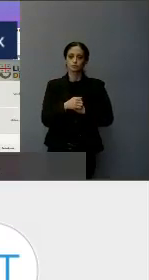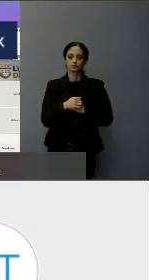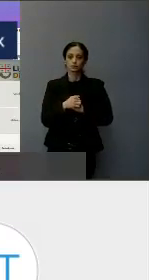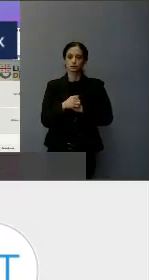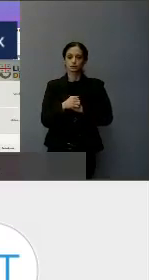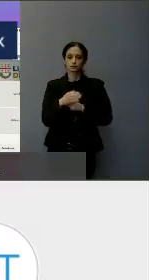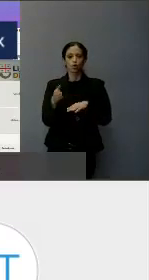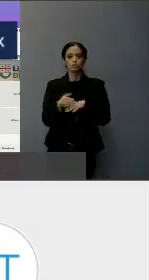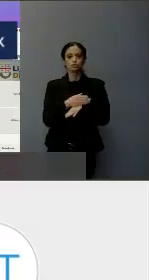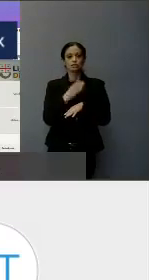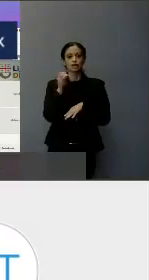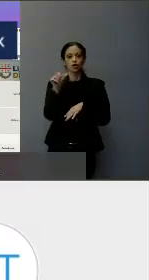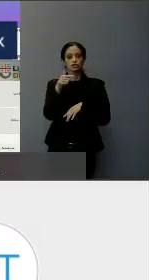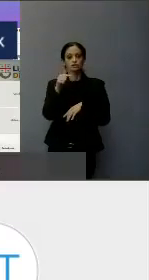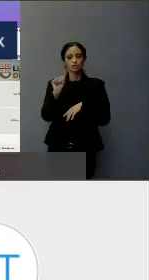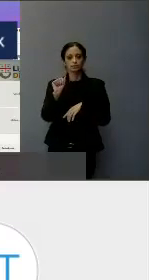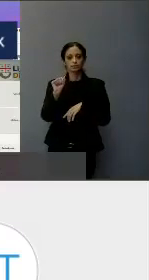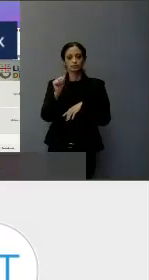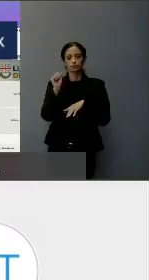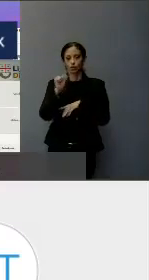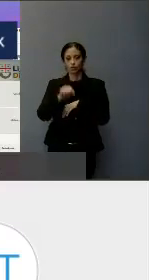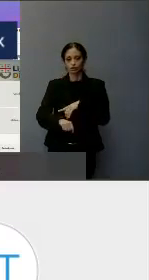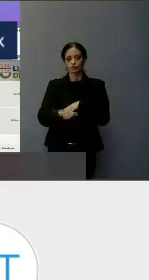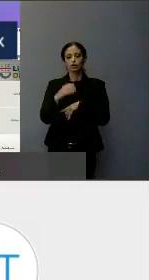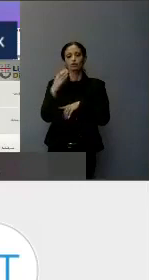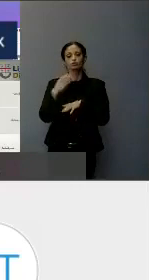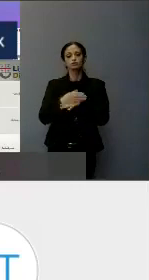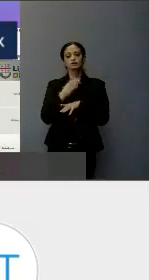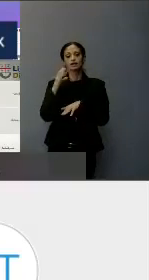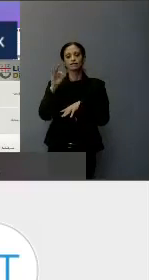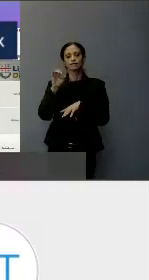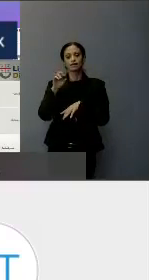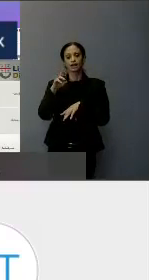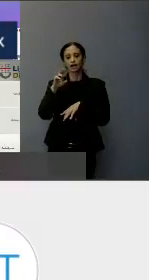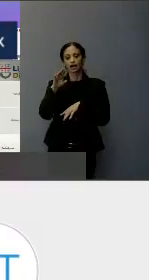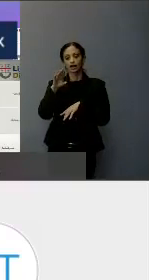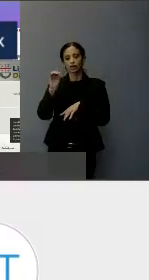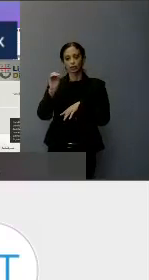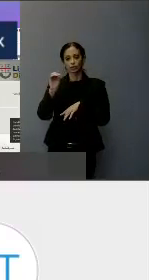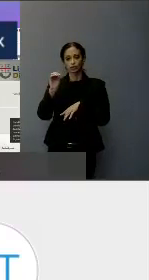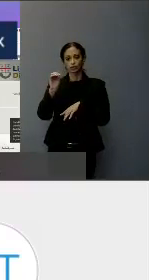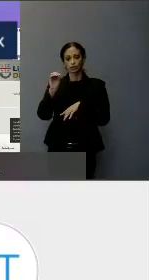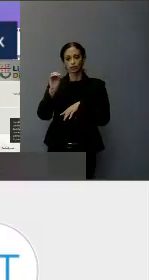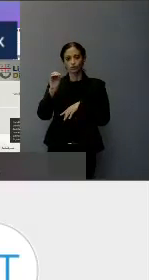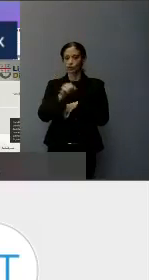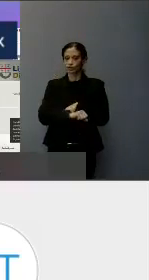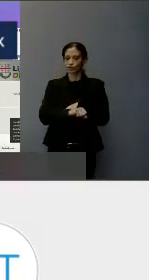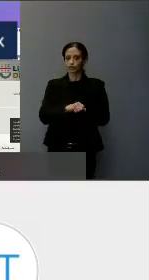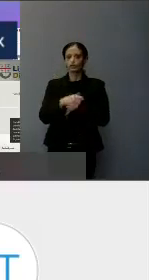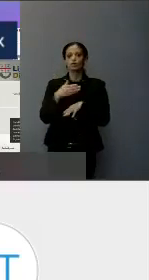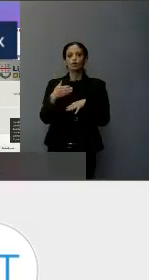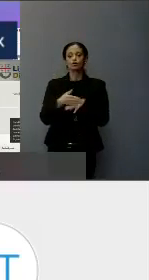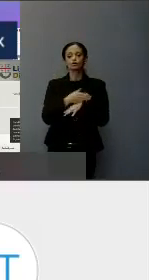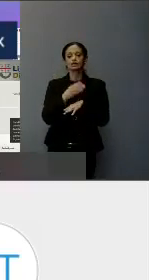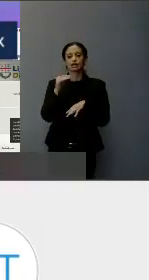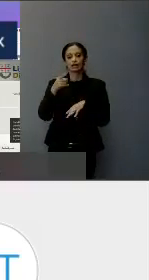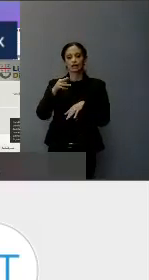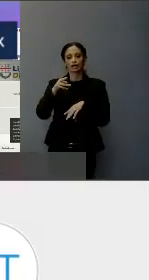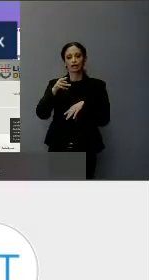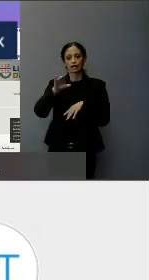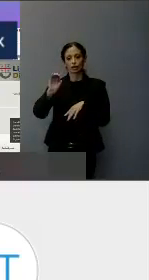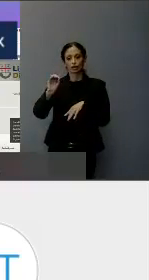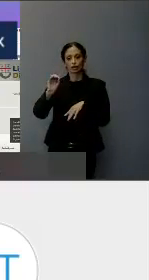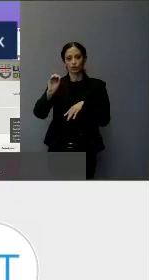consigliere costa contrario consigliere ferrero contrario consigliere grillo